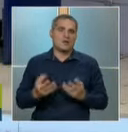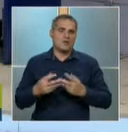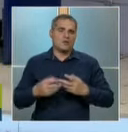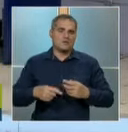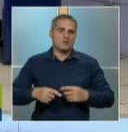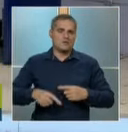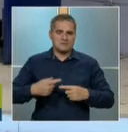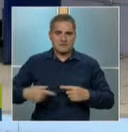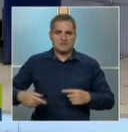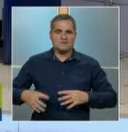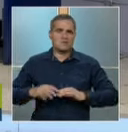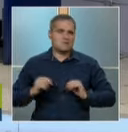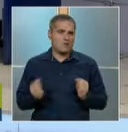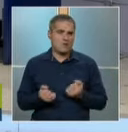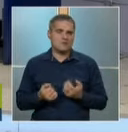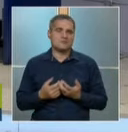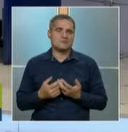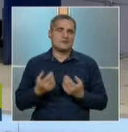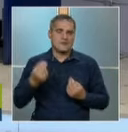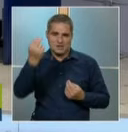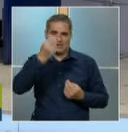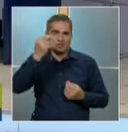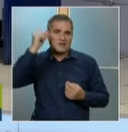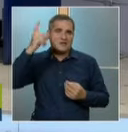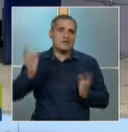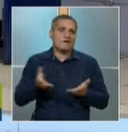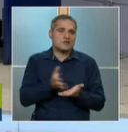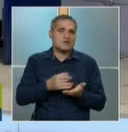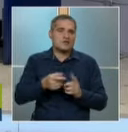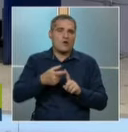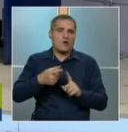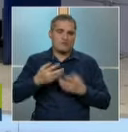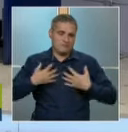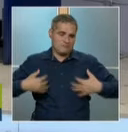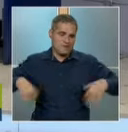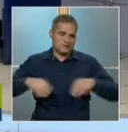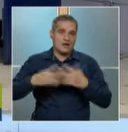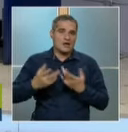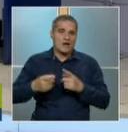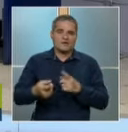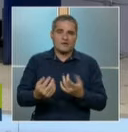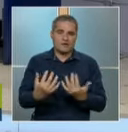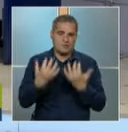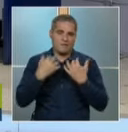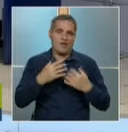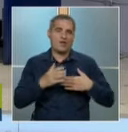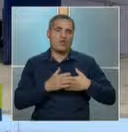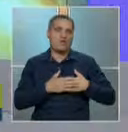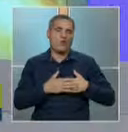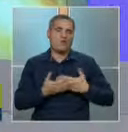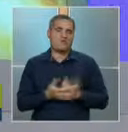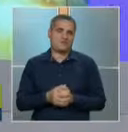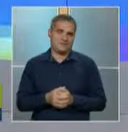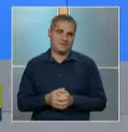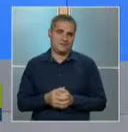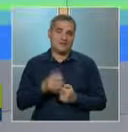с всеки изминал ден. Изкуственият интелект е вече част от нас. Това как ще се отрази на духовността, Петя? Ами